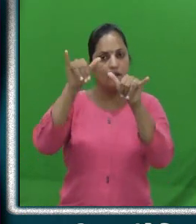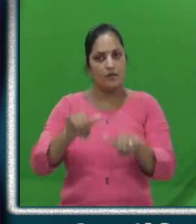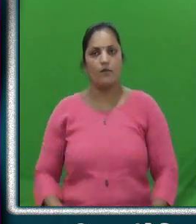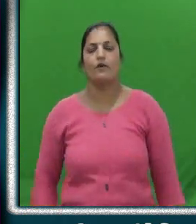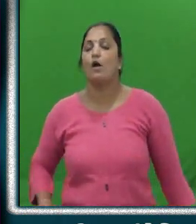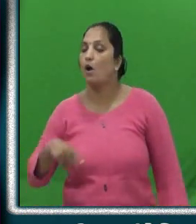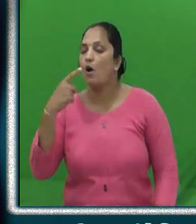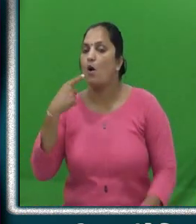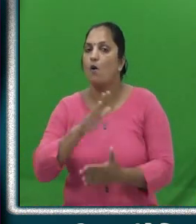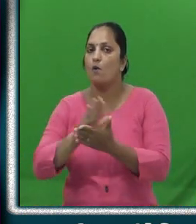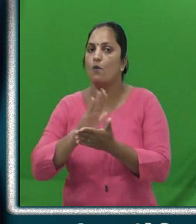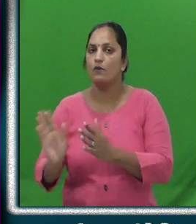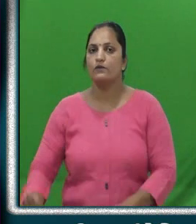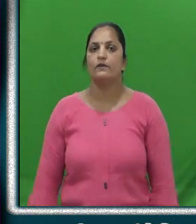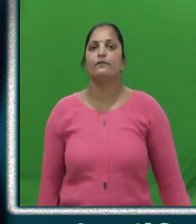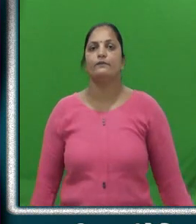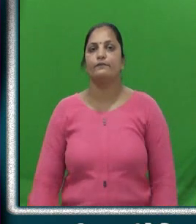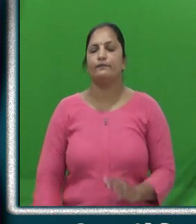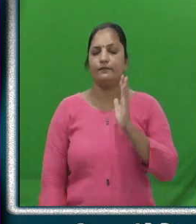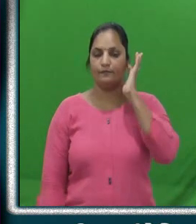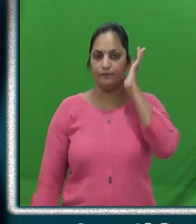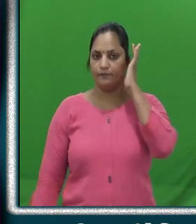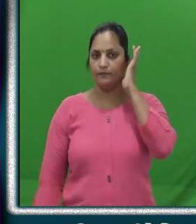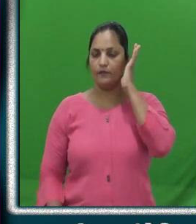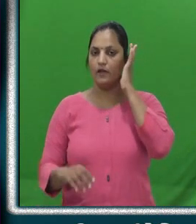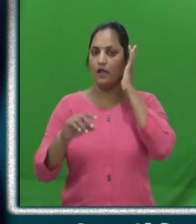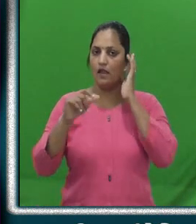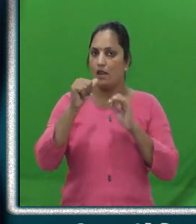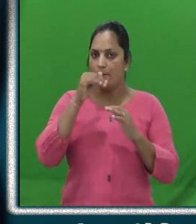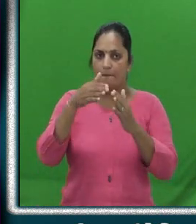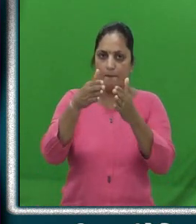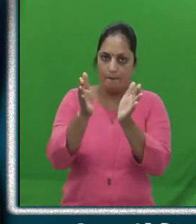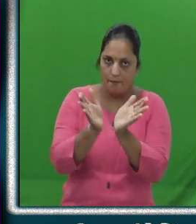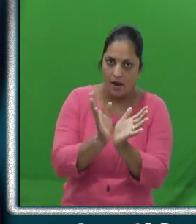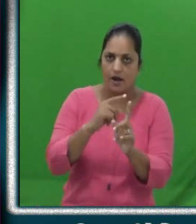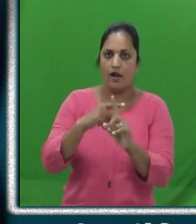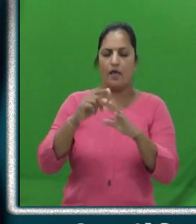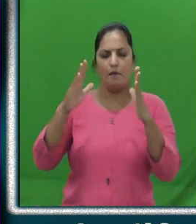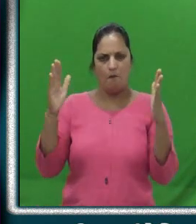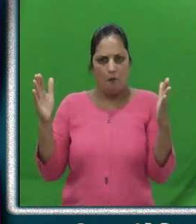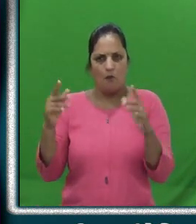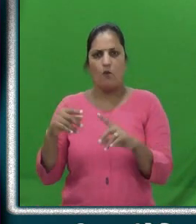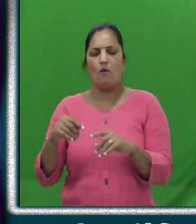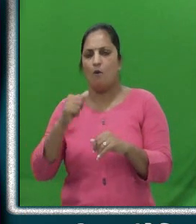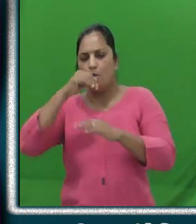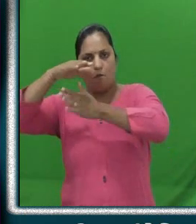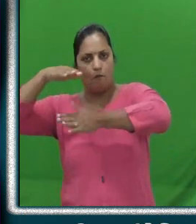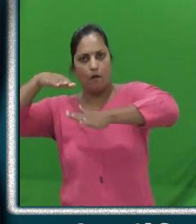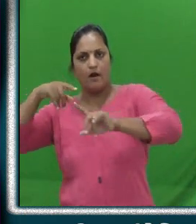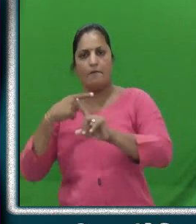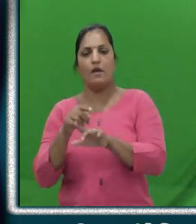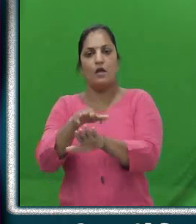બરાબર? તો સફાઈ કોની કરે છે? આ ટુકડી સફાઈ ક્યાં આગળ કરે છે? તો સરોવર,